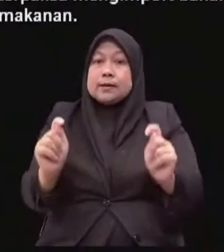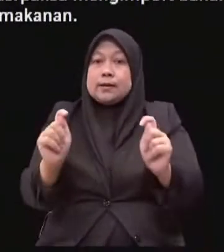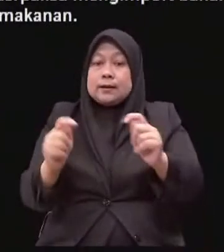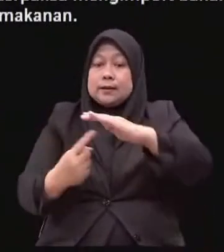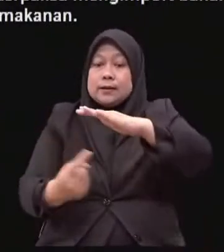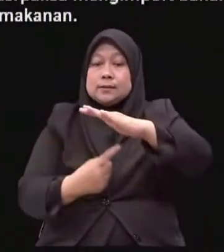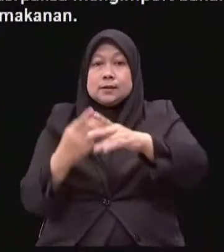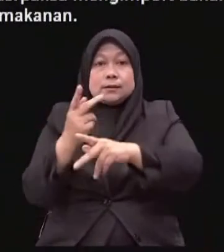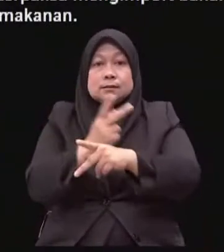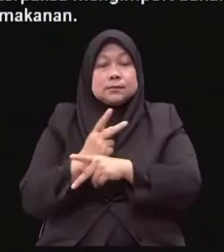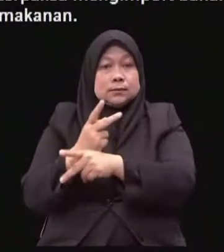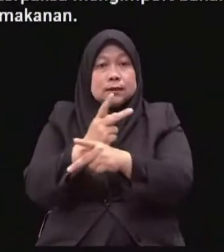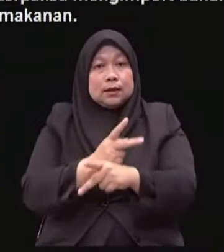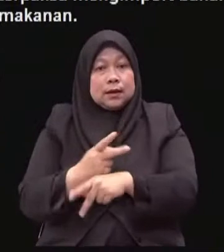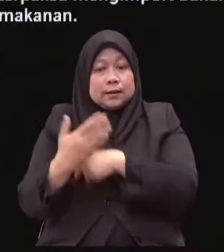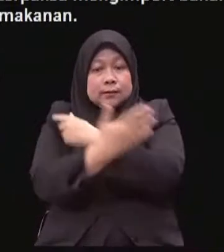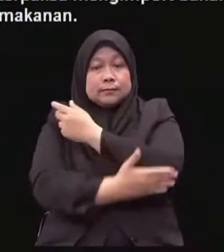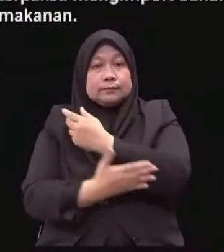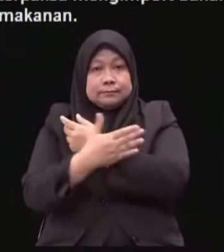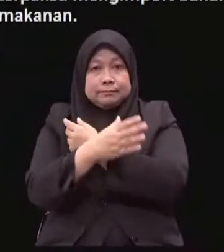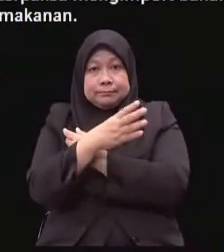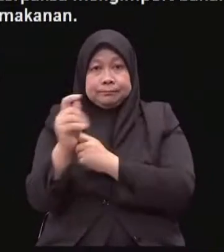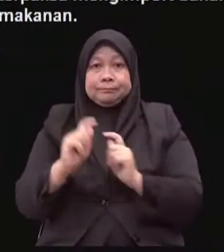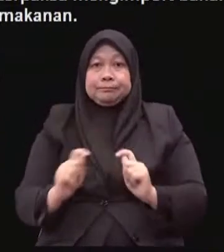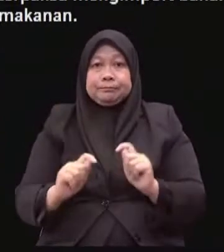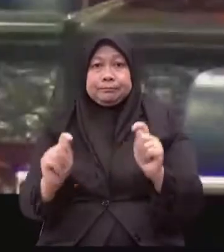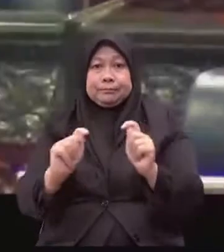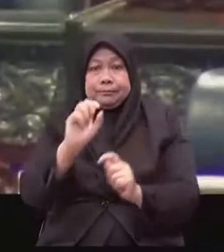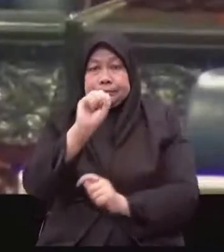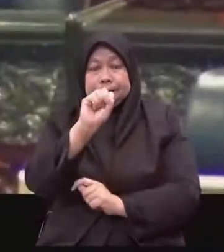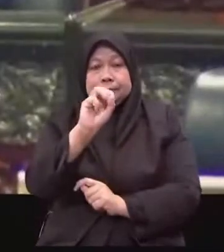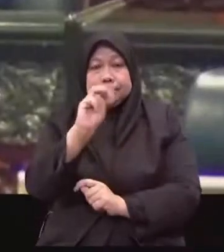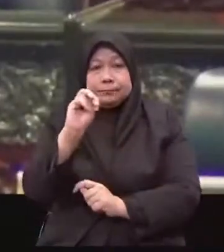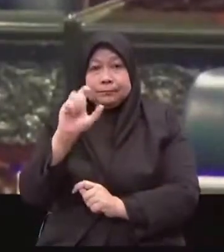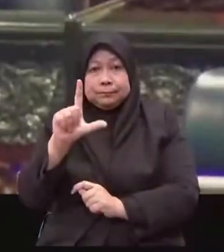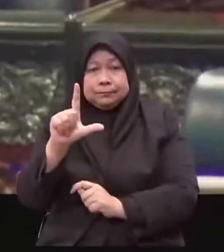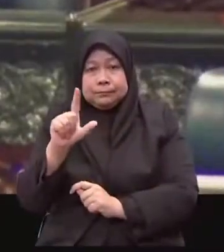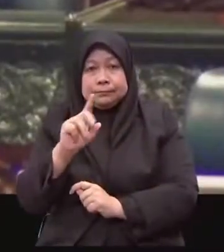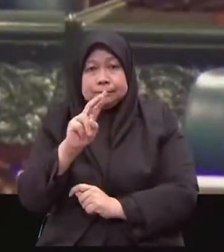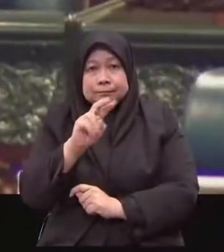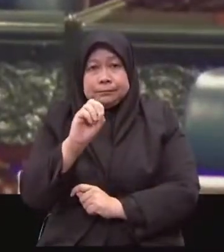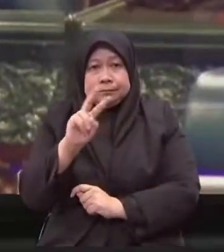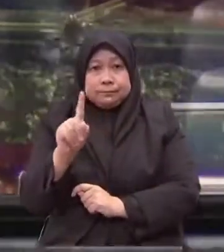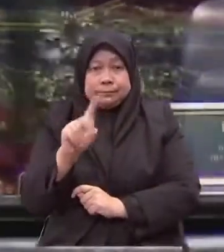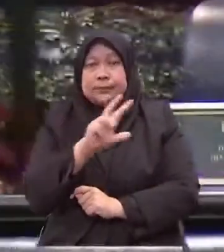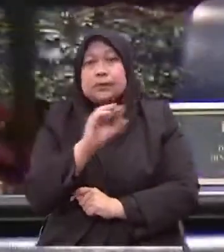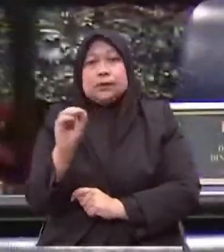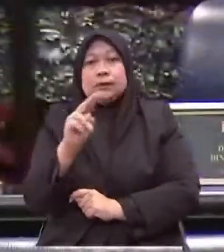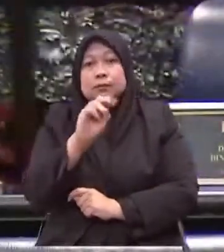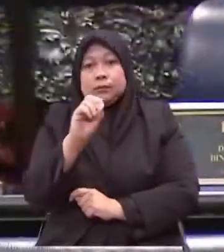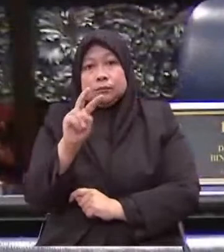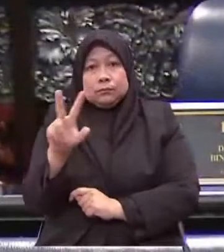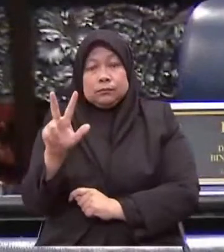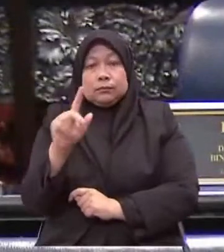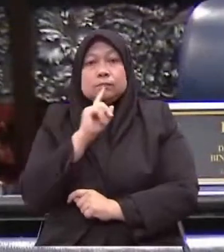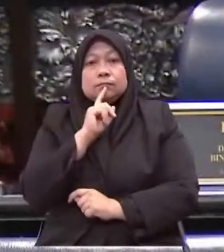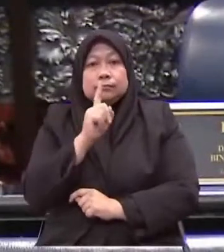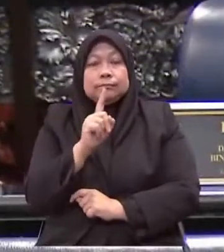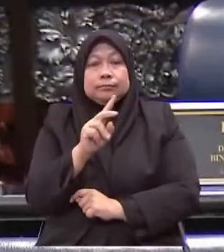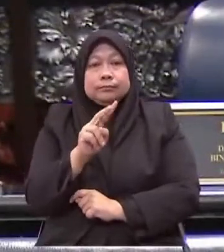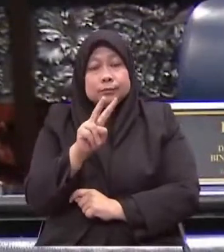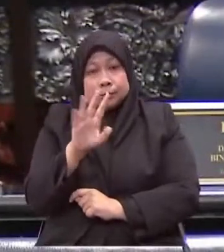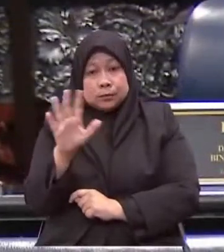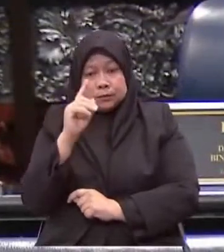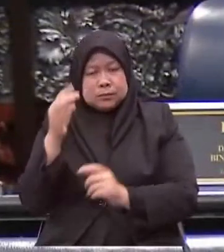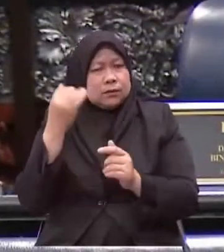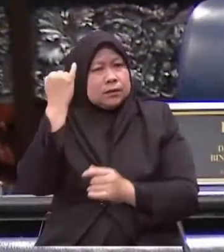tasar security makanan negara tindakan di SMN 2021 dan 2025 dengan menggariskan